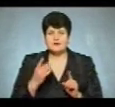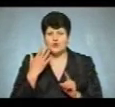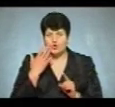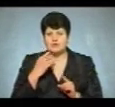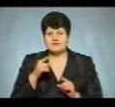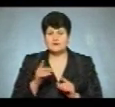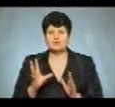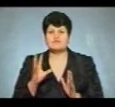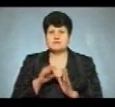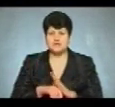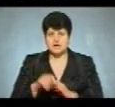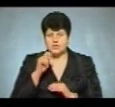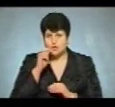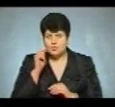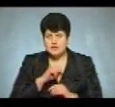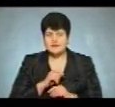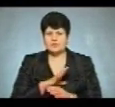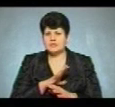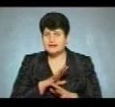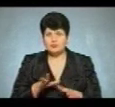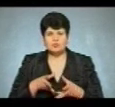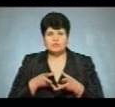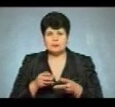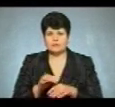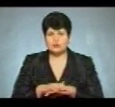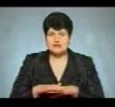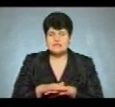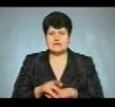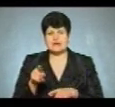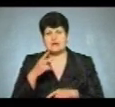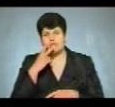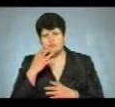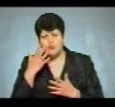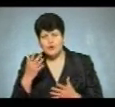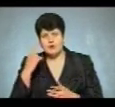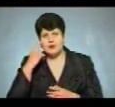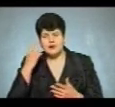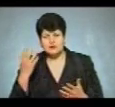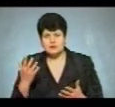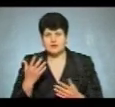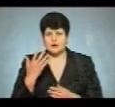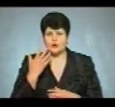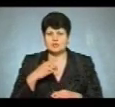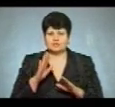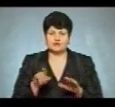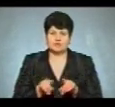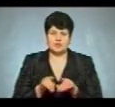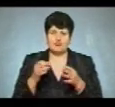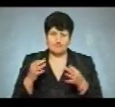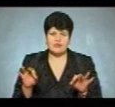составі України, коли не буде тиску на населення за їхні погляди, коли буде так само вільно